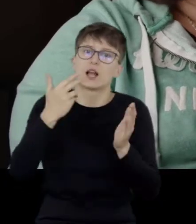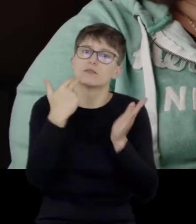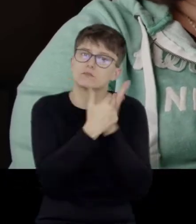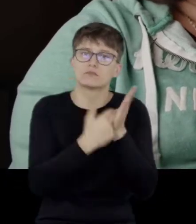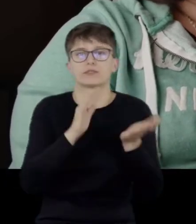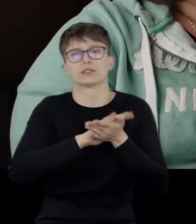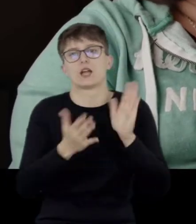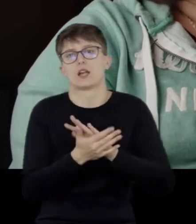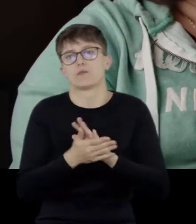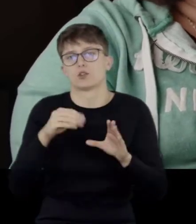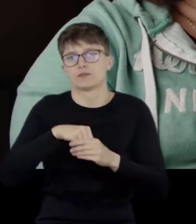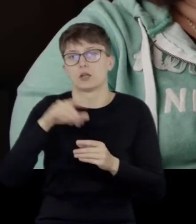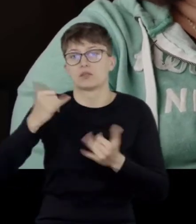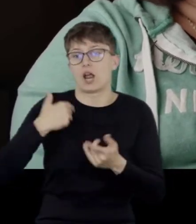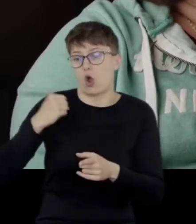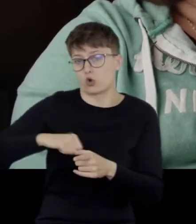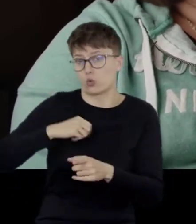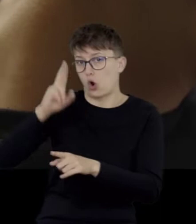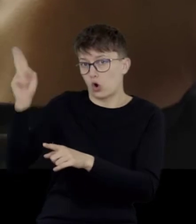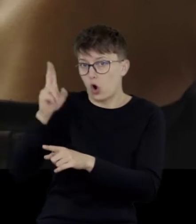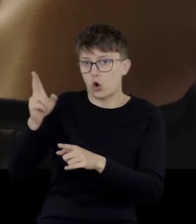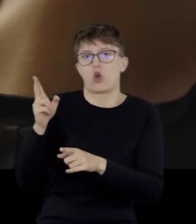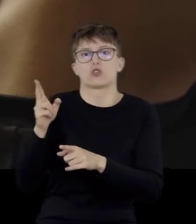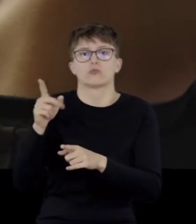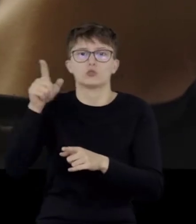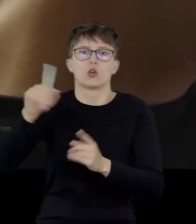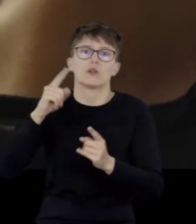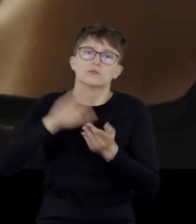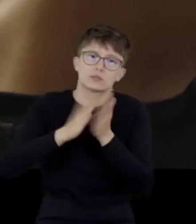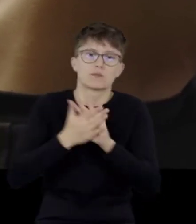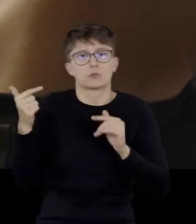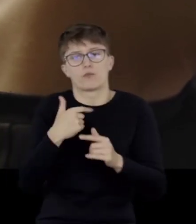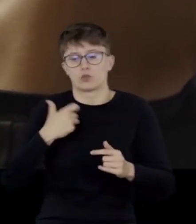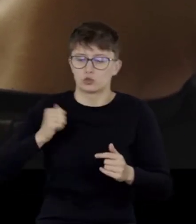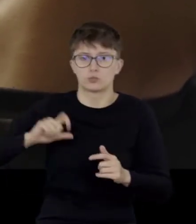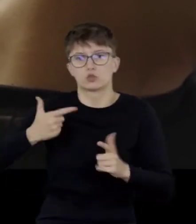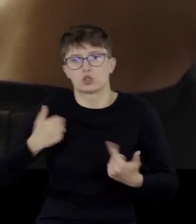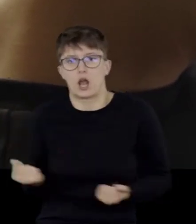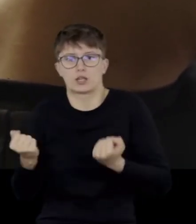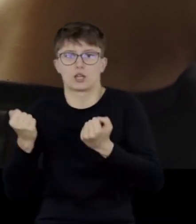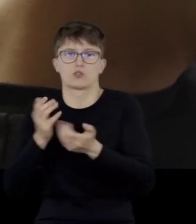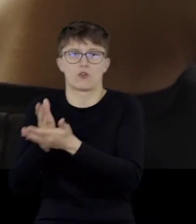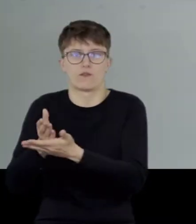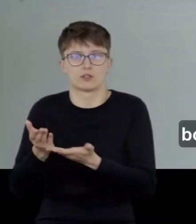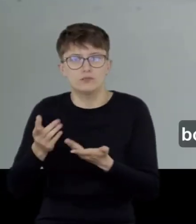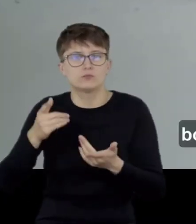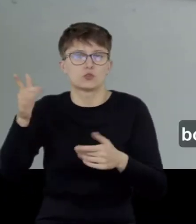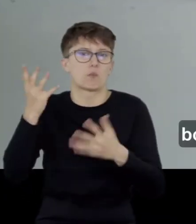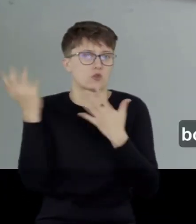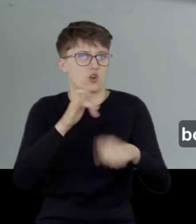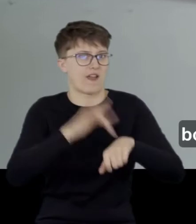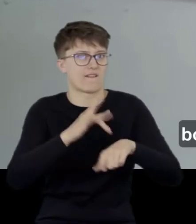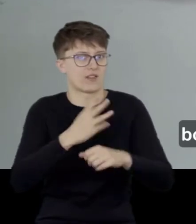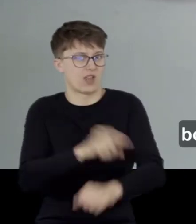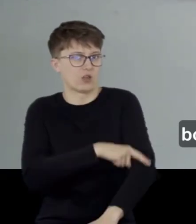Czyli taka trochę reguła wzajemności, że jeżeli oczekuję czegoś, to też powinienem się w coś zaangażować. Bo wtedy to